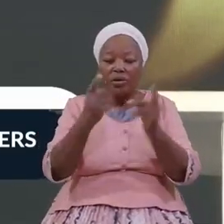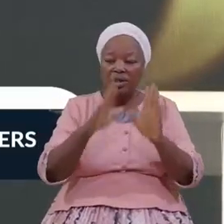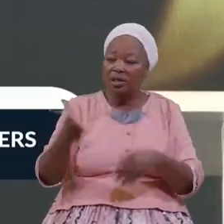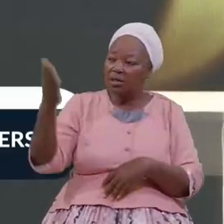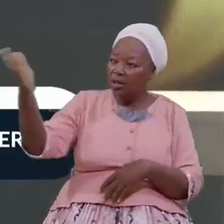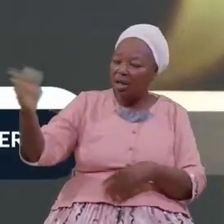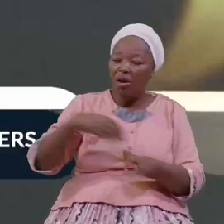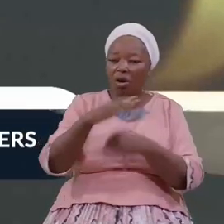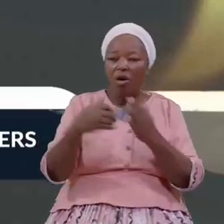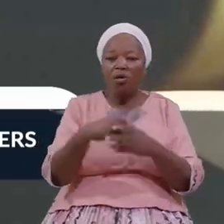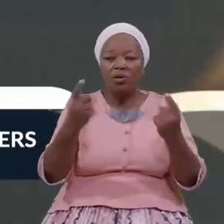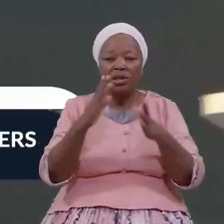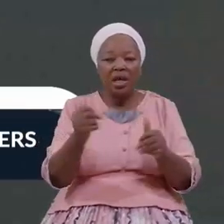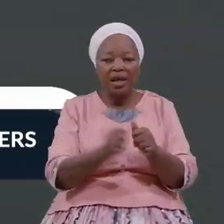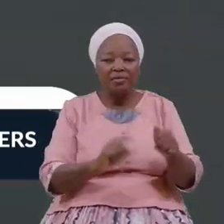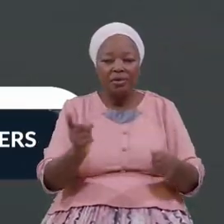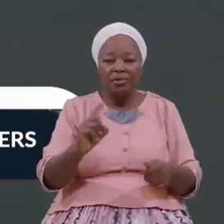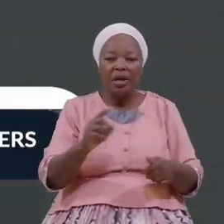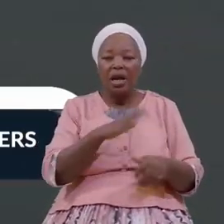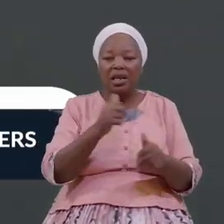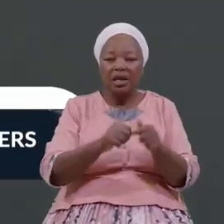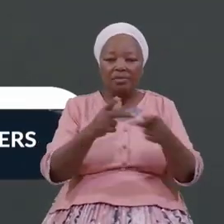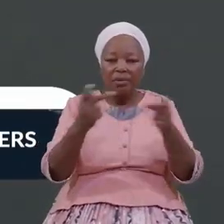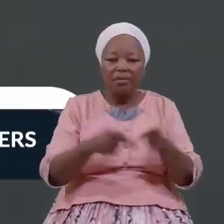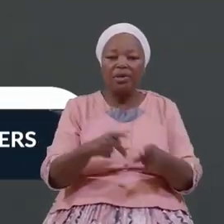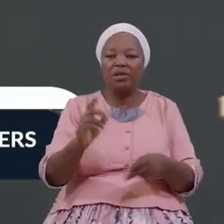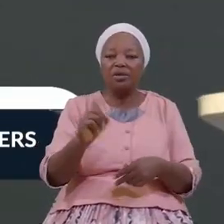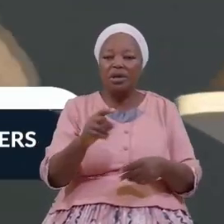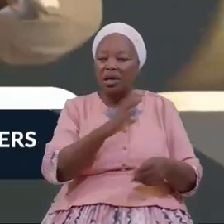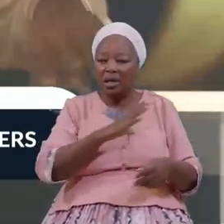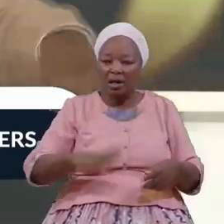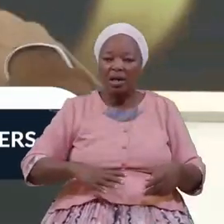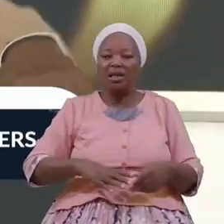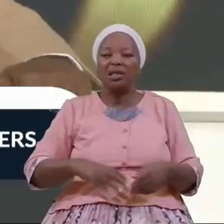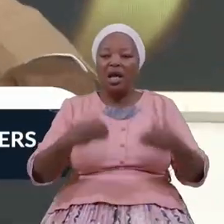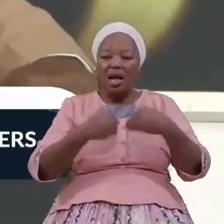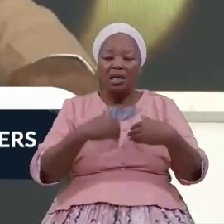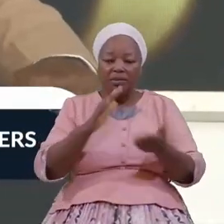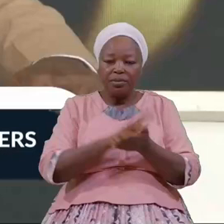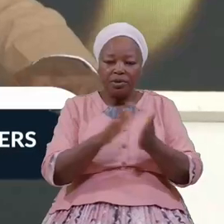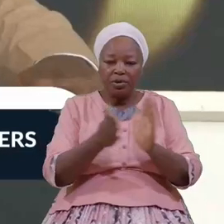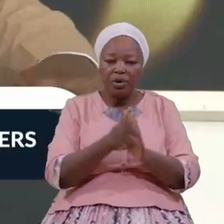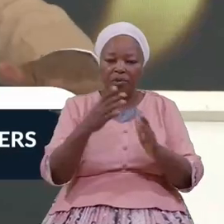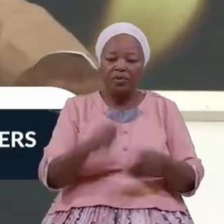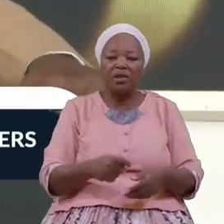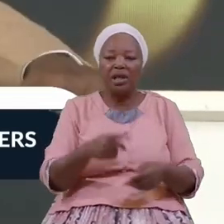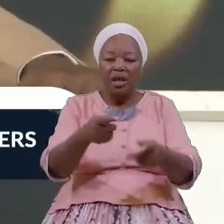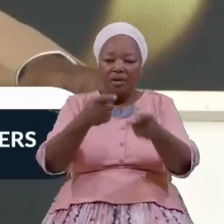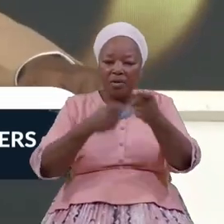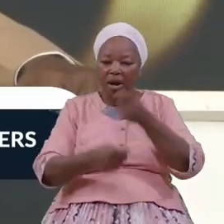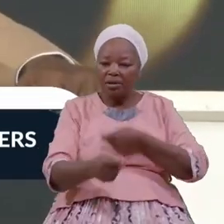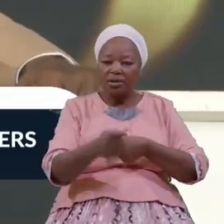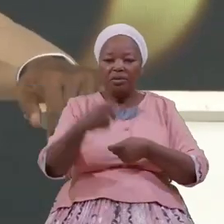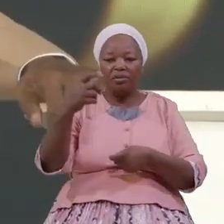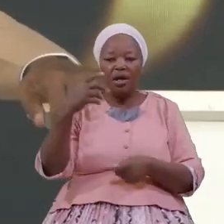chez vous là-bas, les pécheurs partout. Christ Jésus est devenu la rançon pour pas le